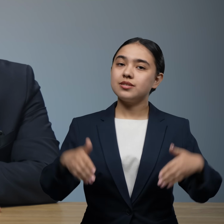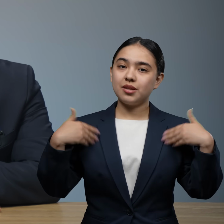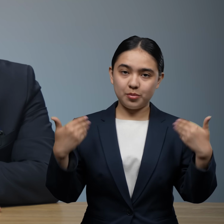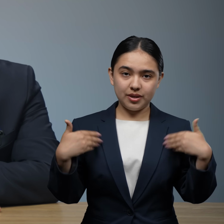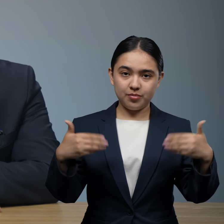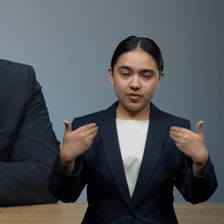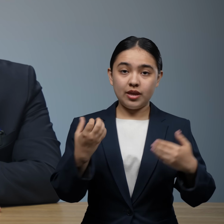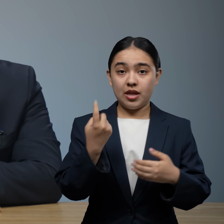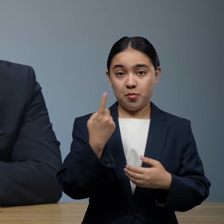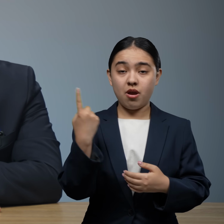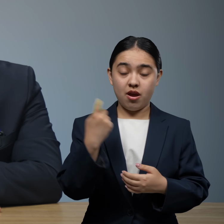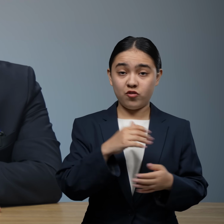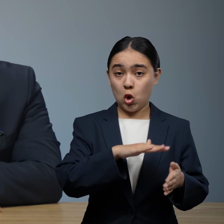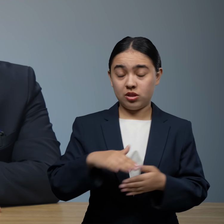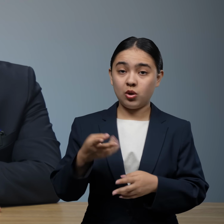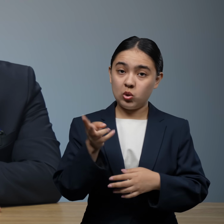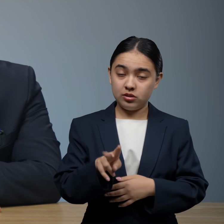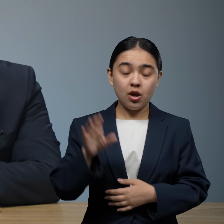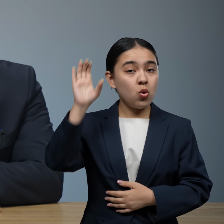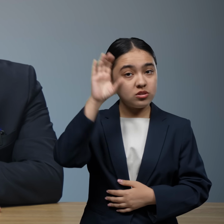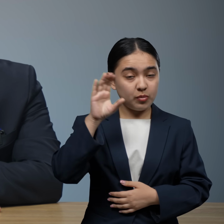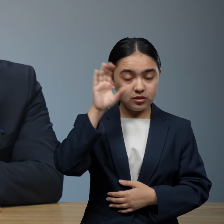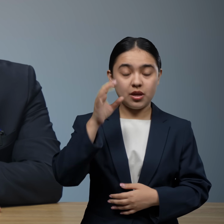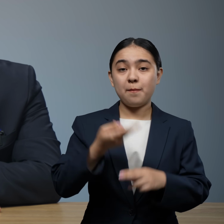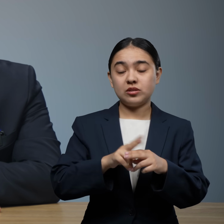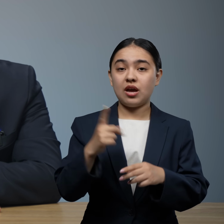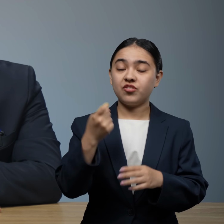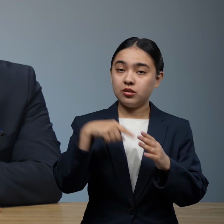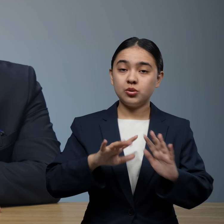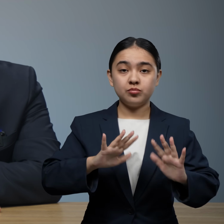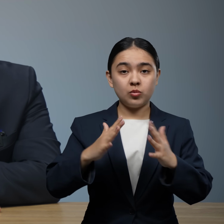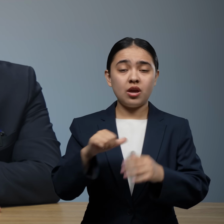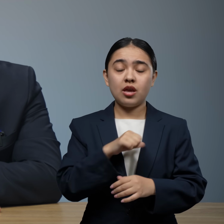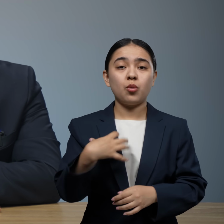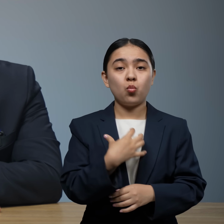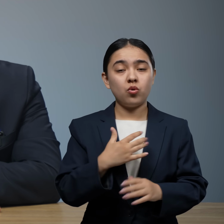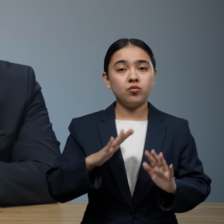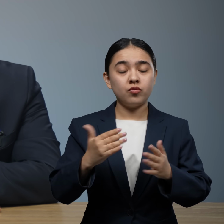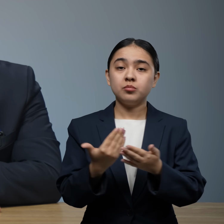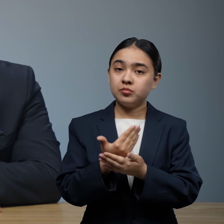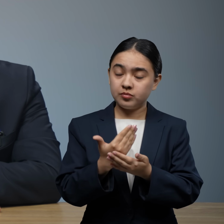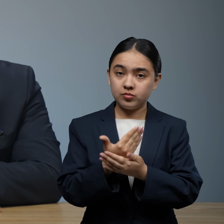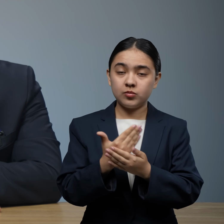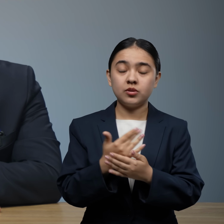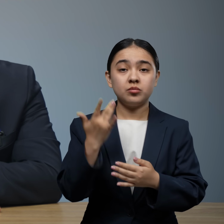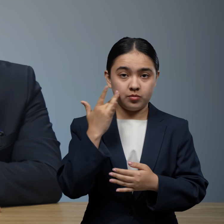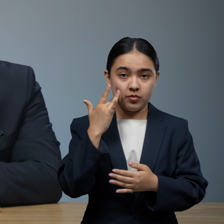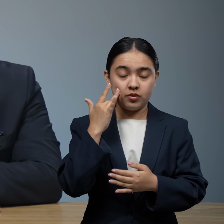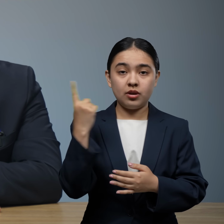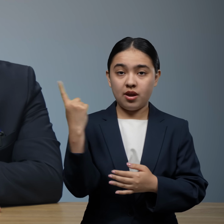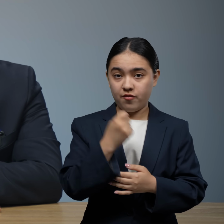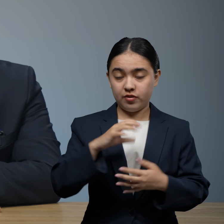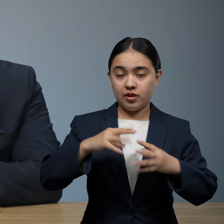Assalomu alaykum. Yana bir hafta ortda qoldi. O'zbekistonda ana shu hafta ichida ro'y bergan eng muhim voqea hodisalarini